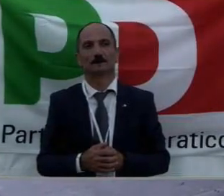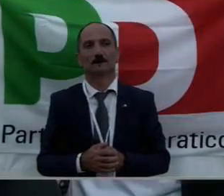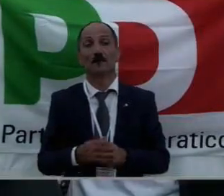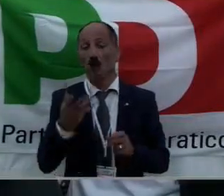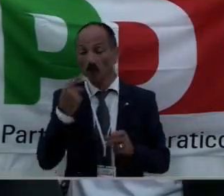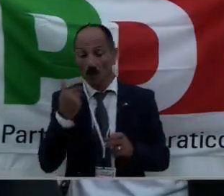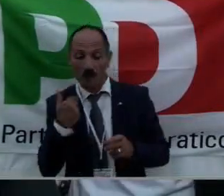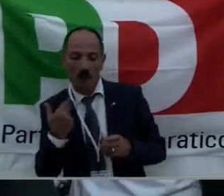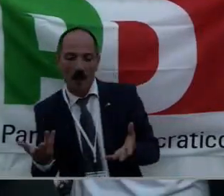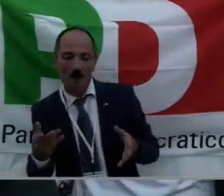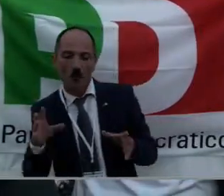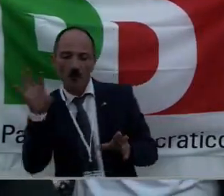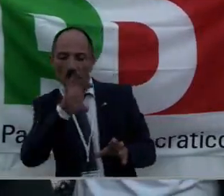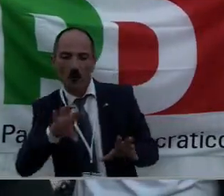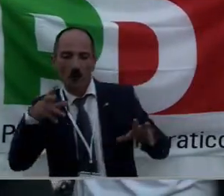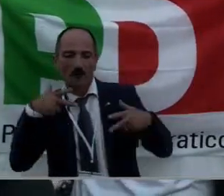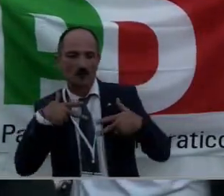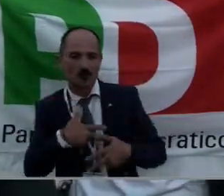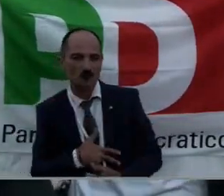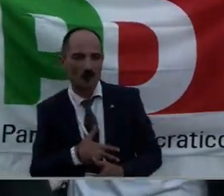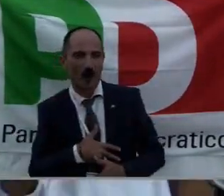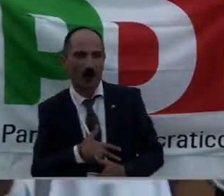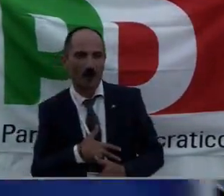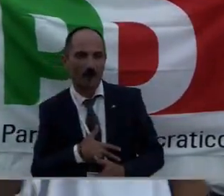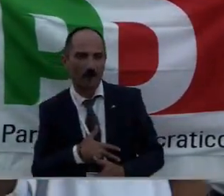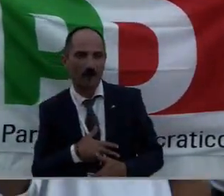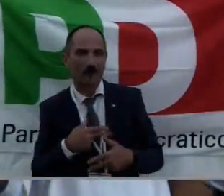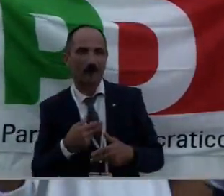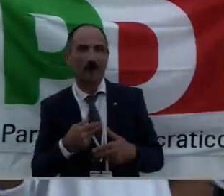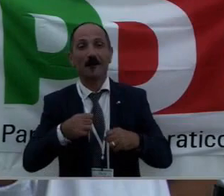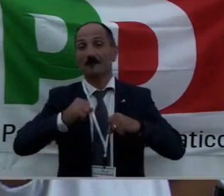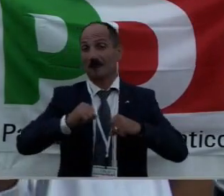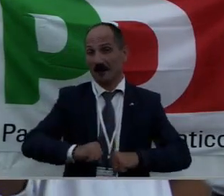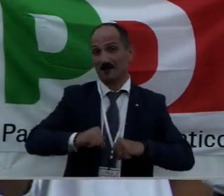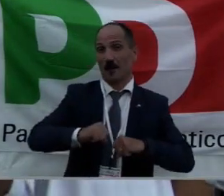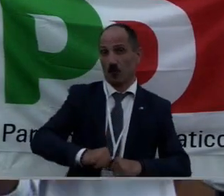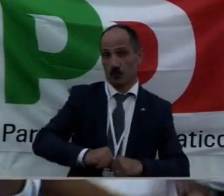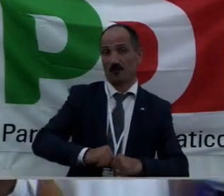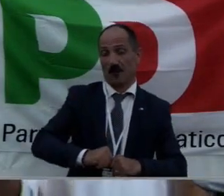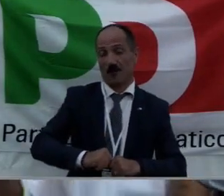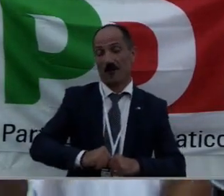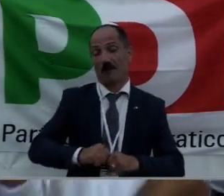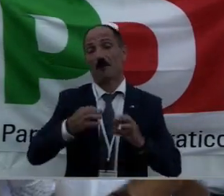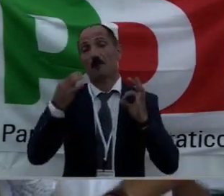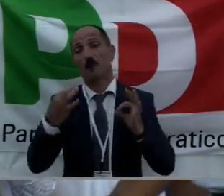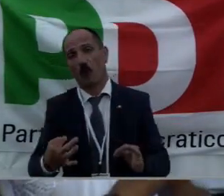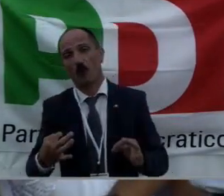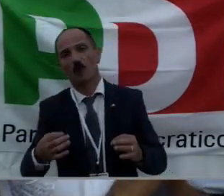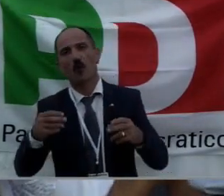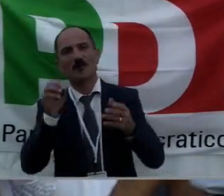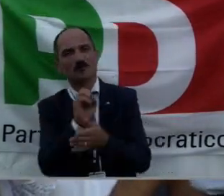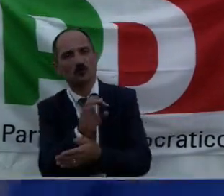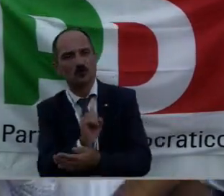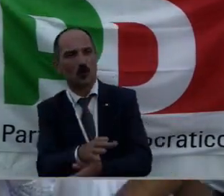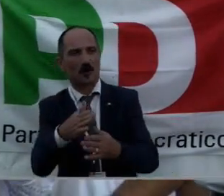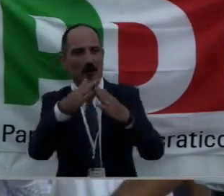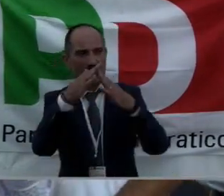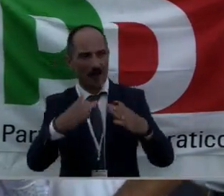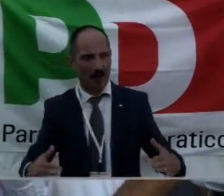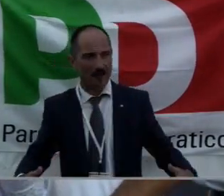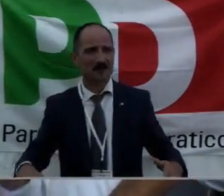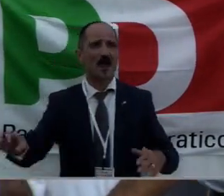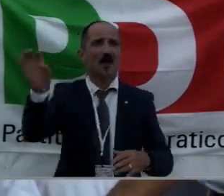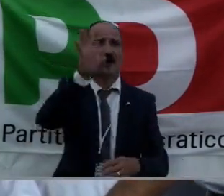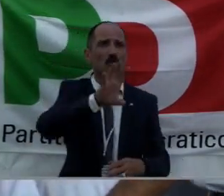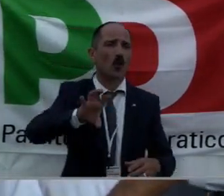E noi vogliamo un'Europa più sociale, a partire da salute, istruzione, casa. Vogliamo